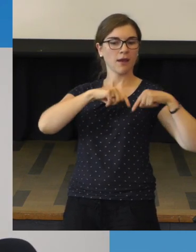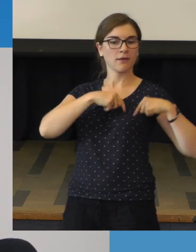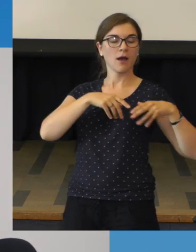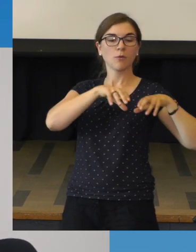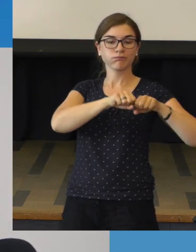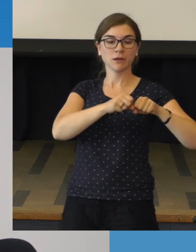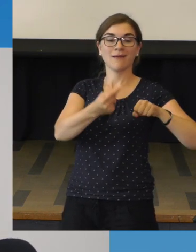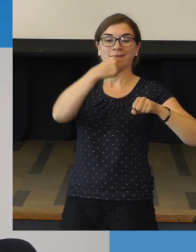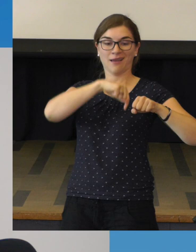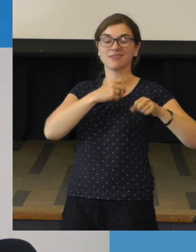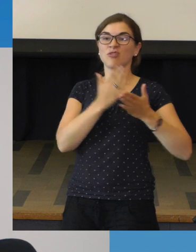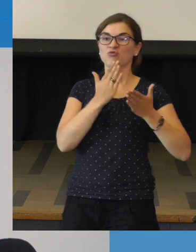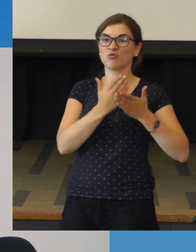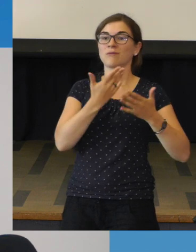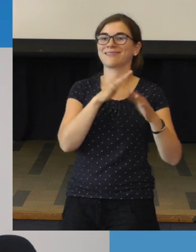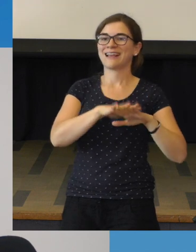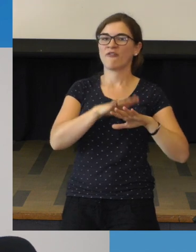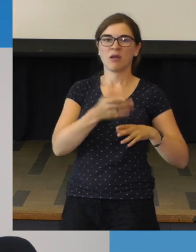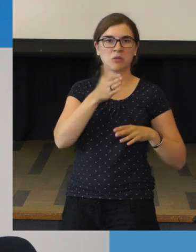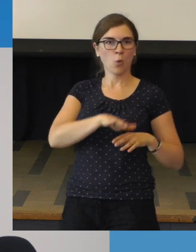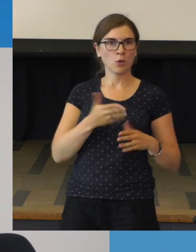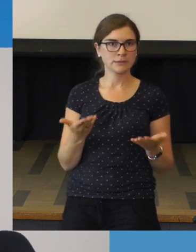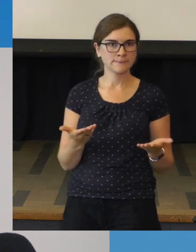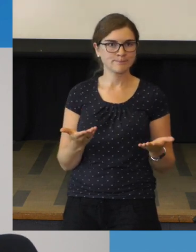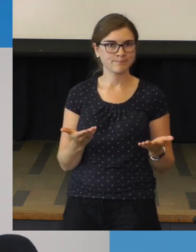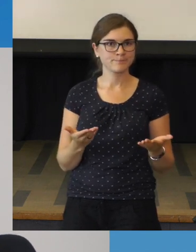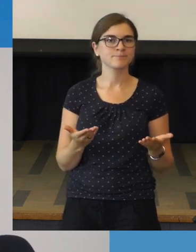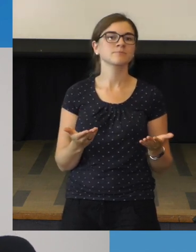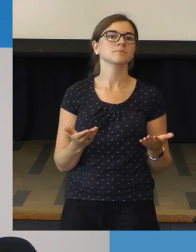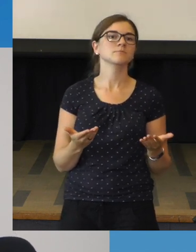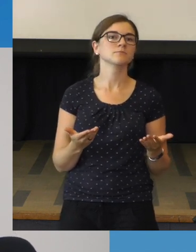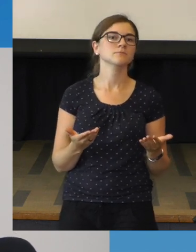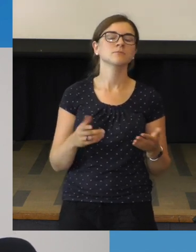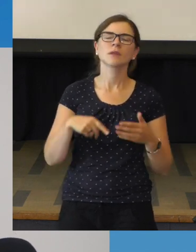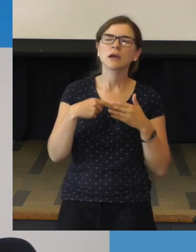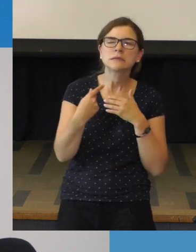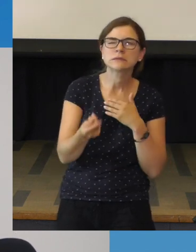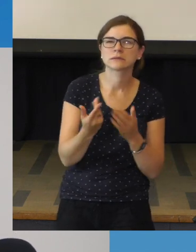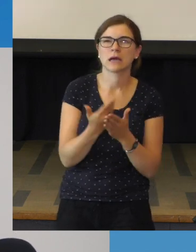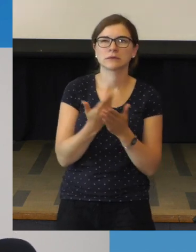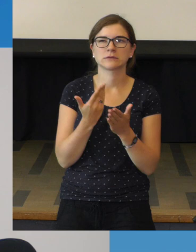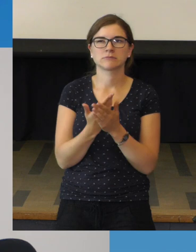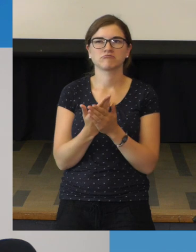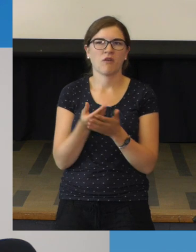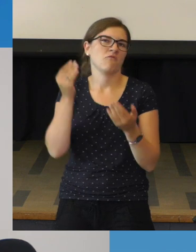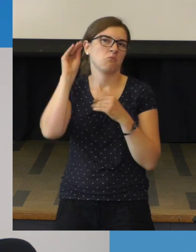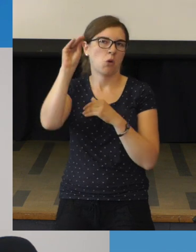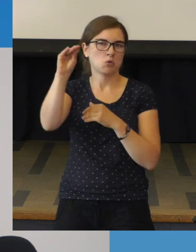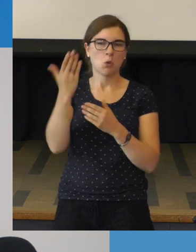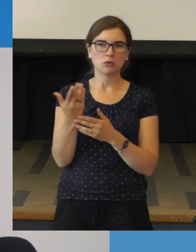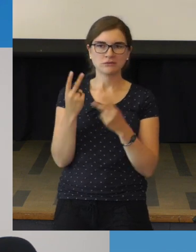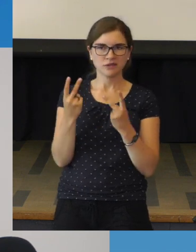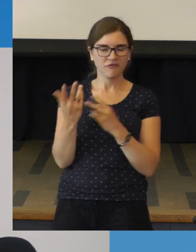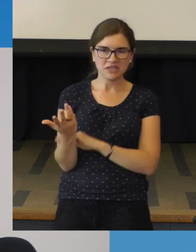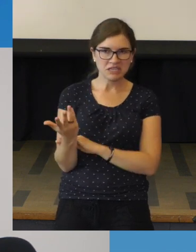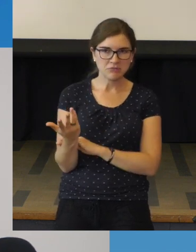Gefäß abgestorben ist, dann wird es keine prognostische Bedeutung haben,